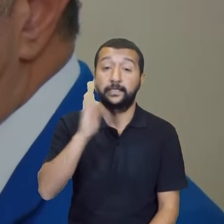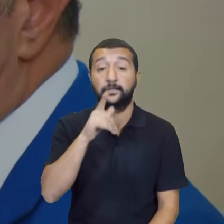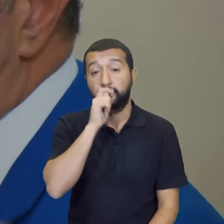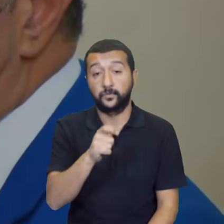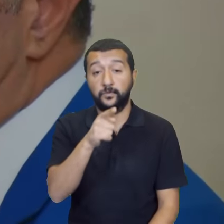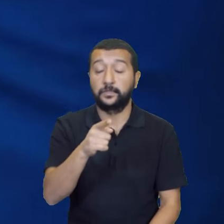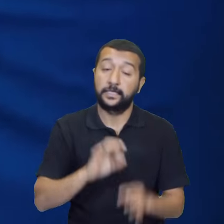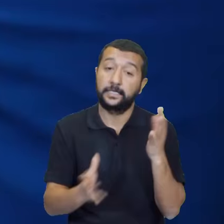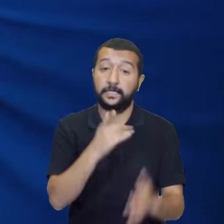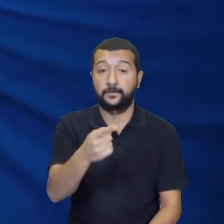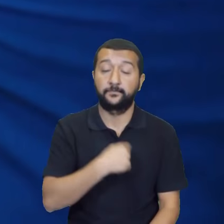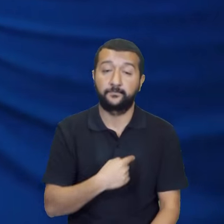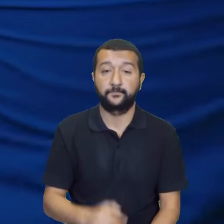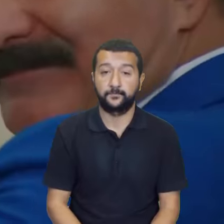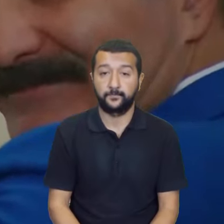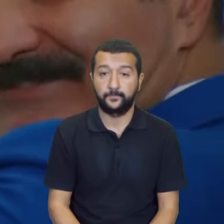gidelim, sözüne yandı.